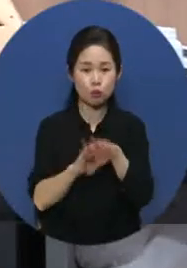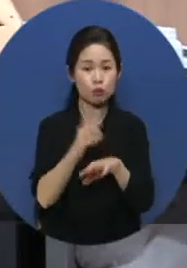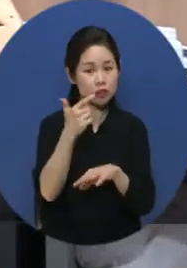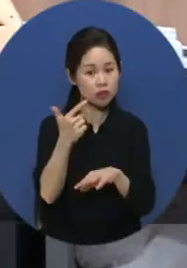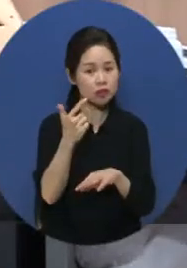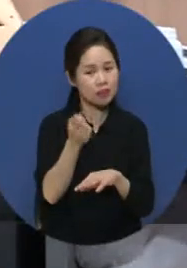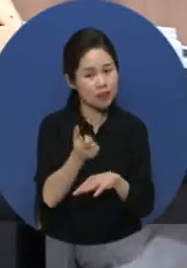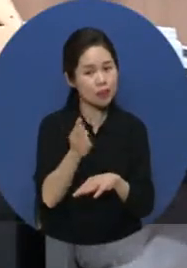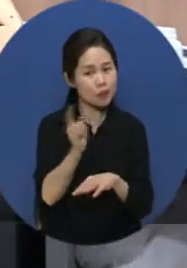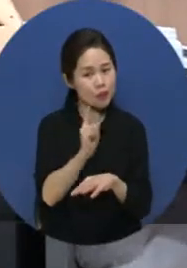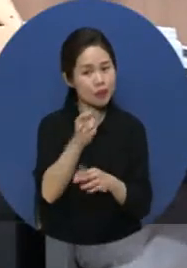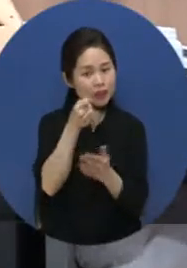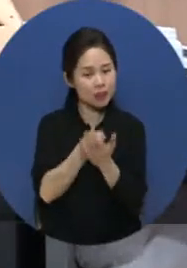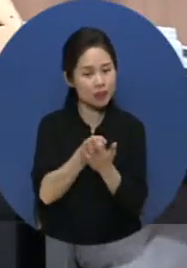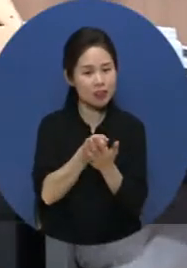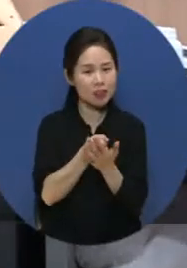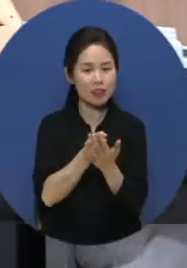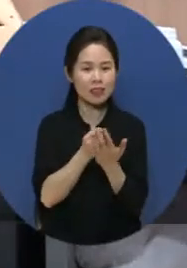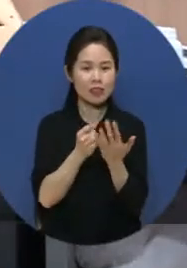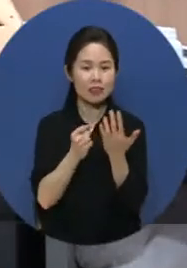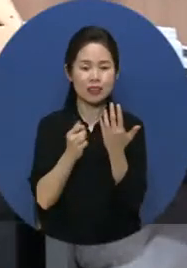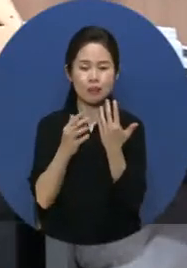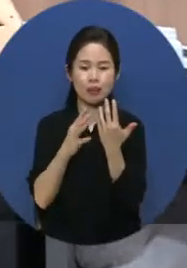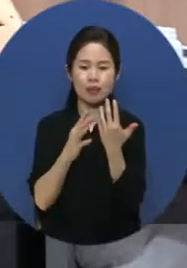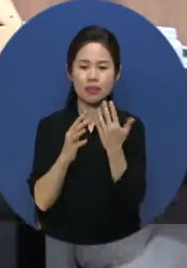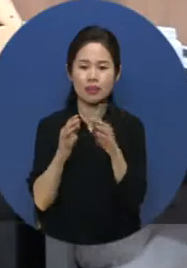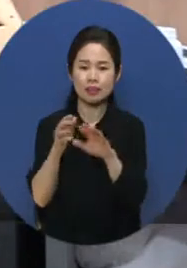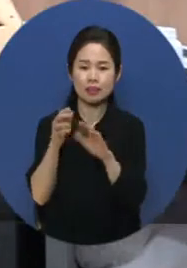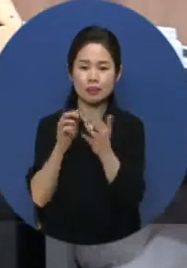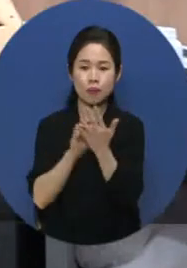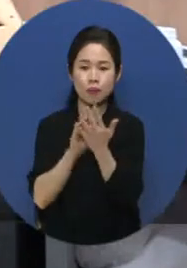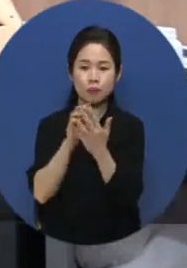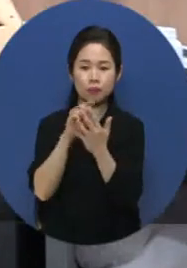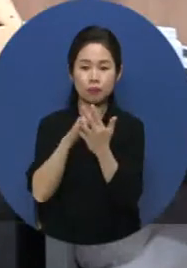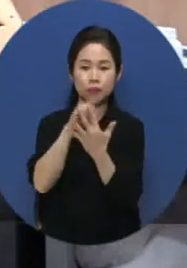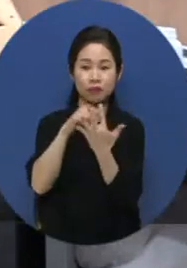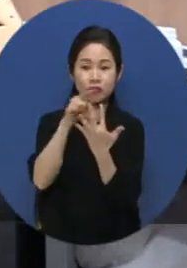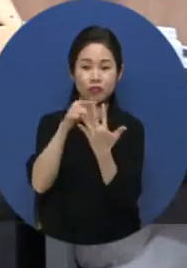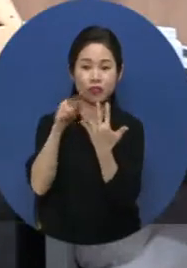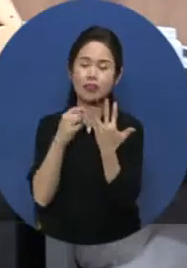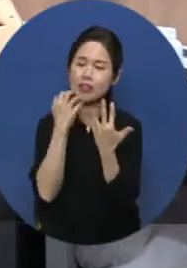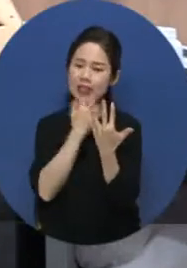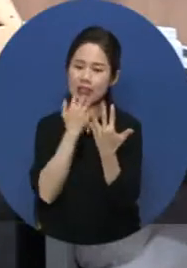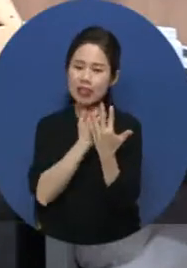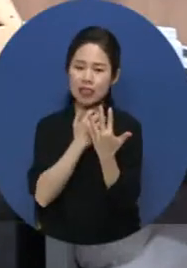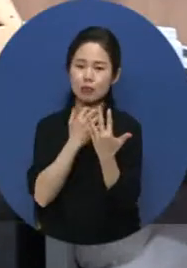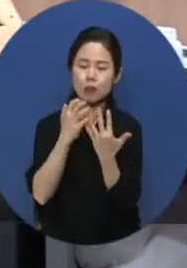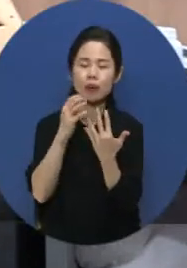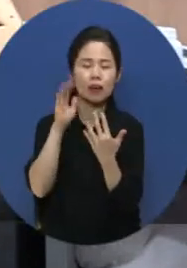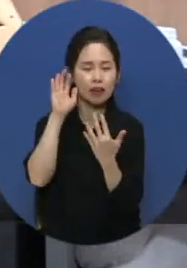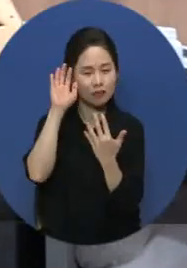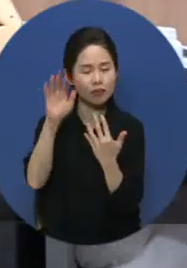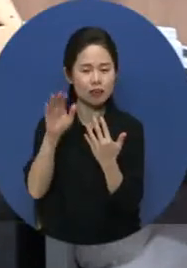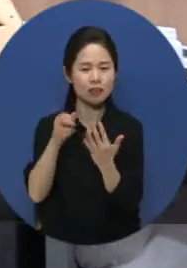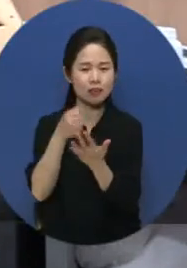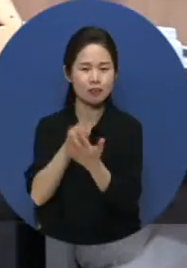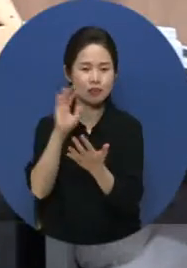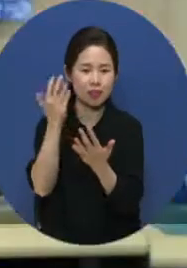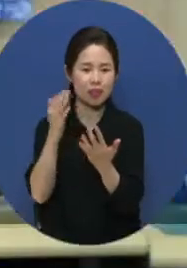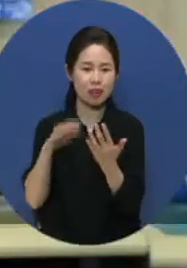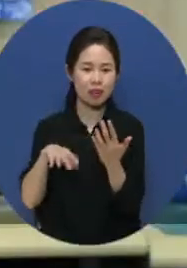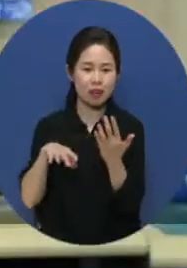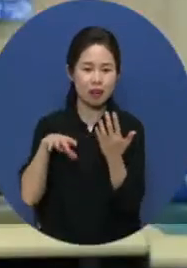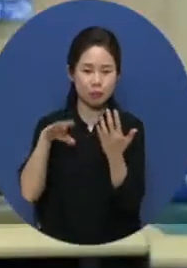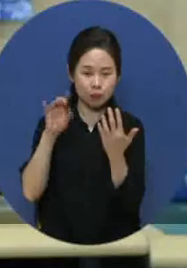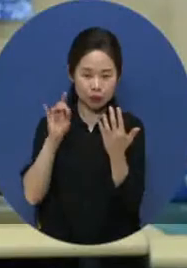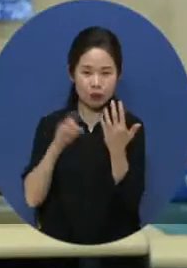하고, 장갑 색상은 맨 마지막에 결정을 해서 씌우면 되니까 손은 미리 만들 수 있고 이 소켓부를 맞춤 제작을 하게 되는 거죠.